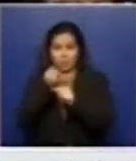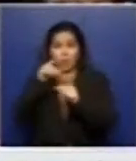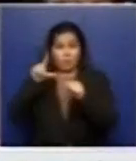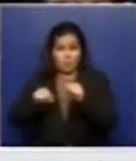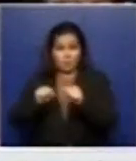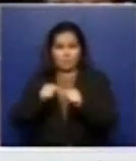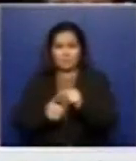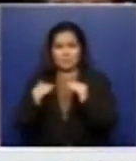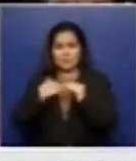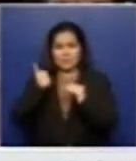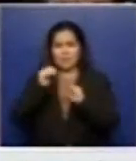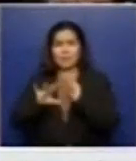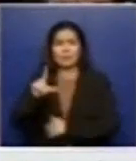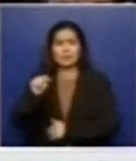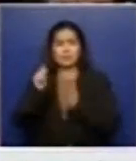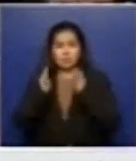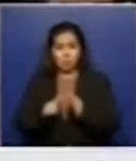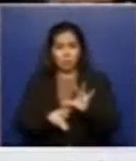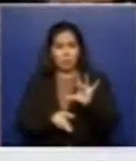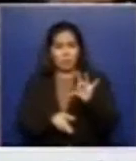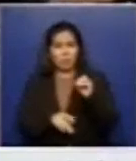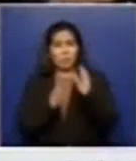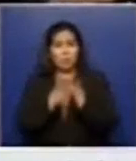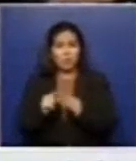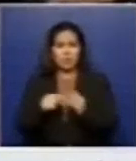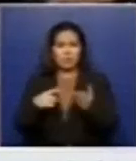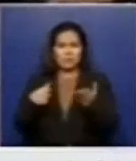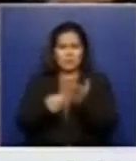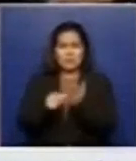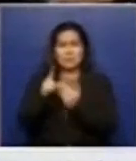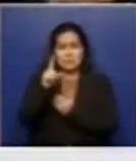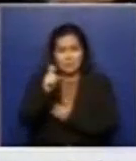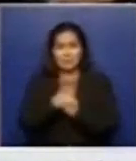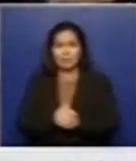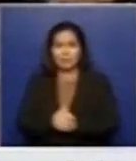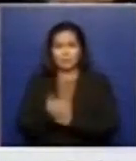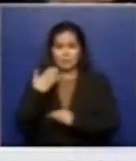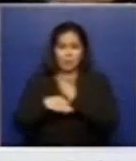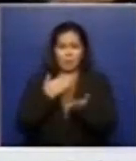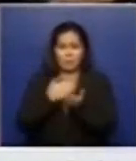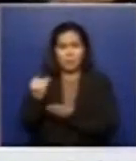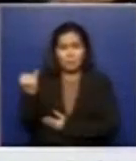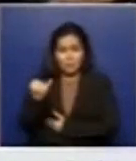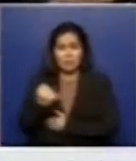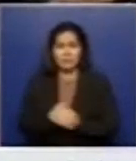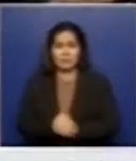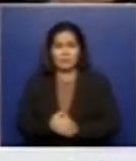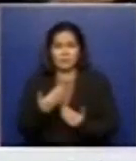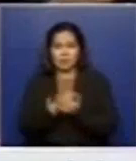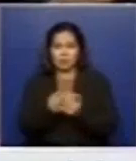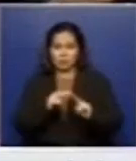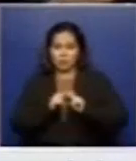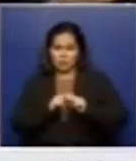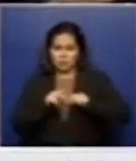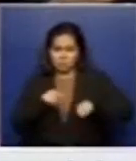20รายครับอีก80รายเนี่ยเครดิตบูโรเครดิตไม่ดี80รายนี่ก็ใช้เงินทุนตัวเอง